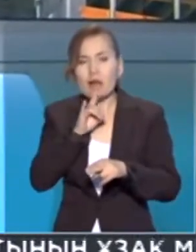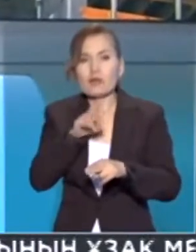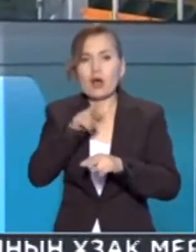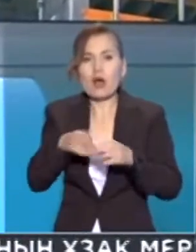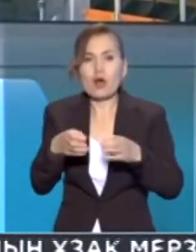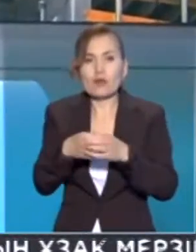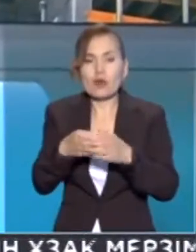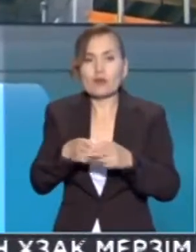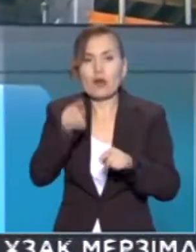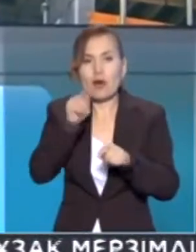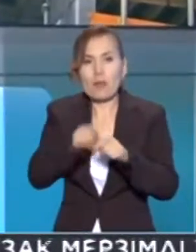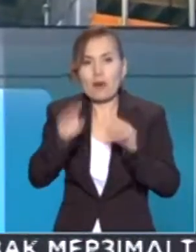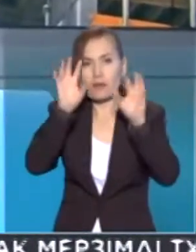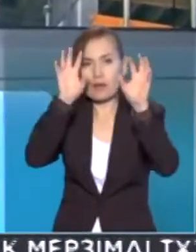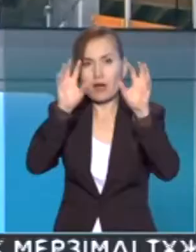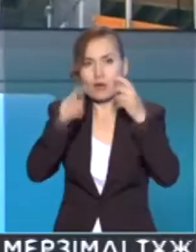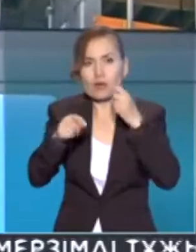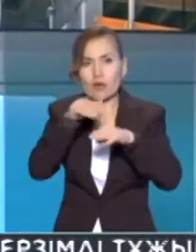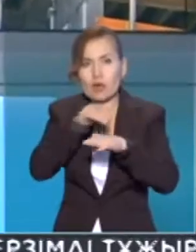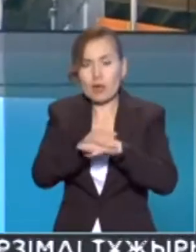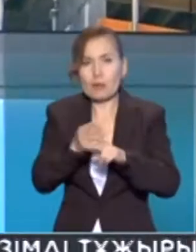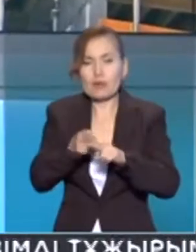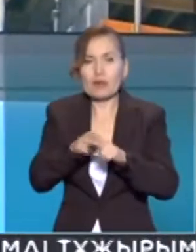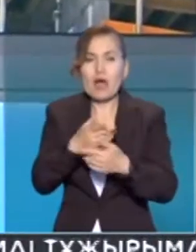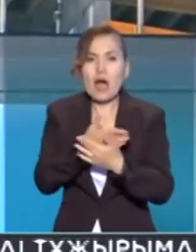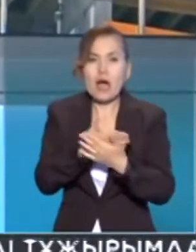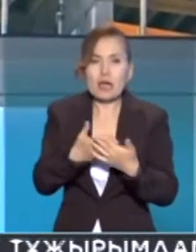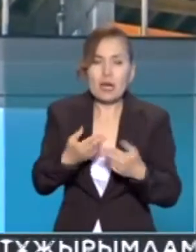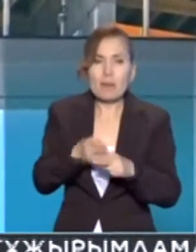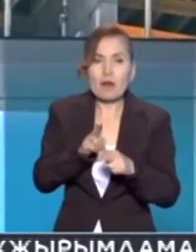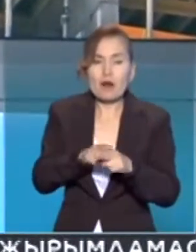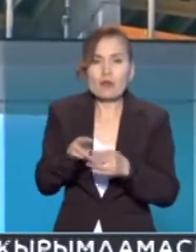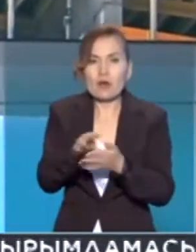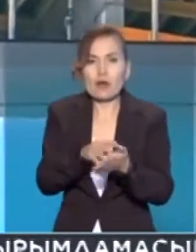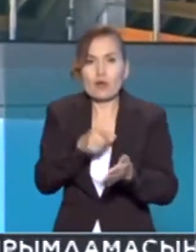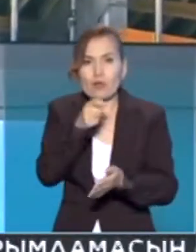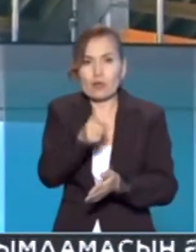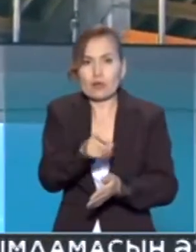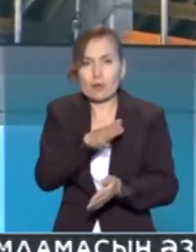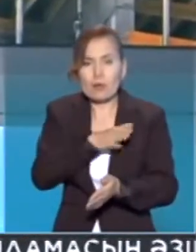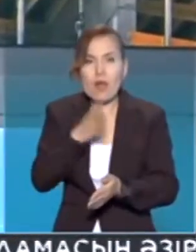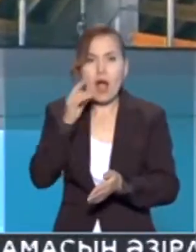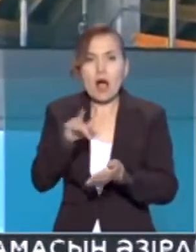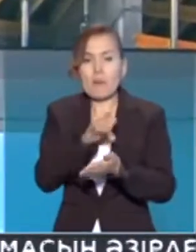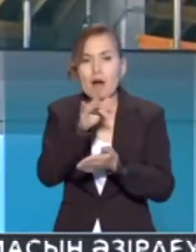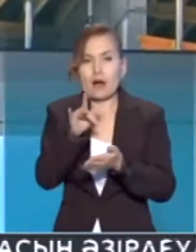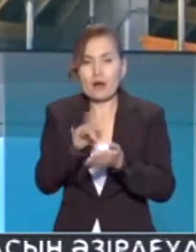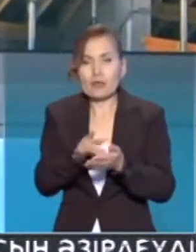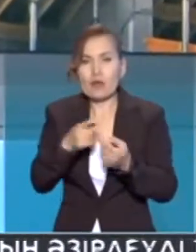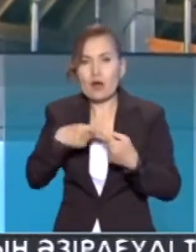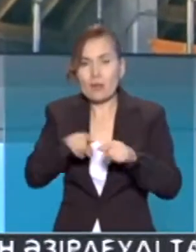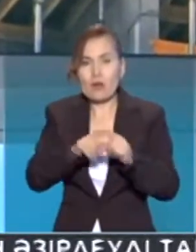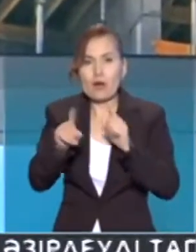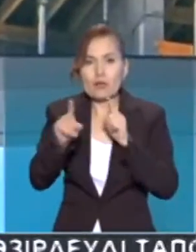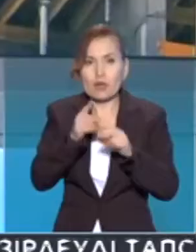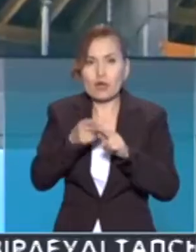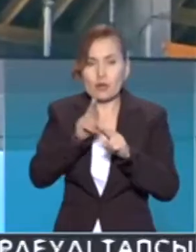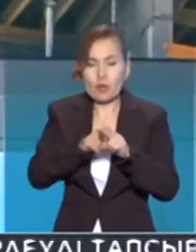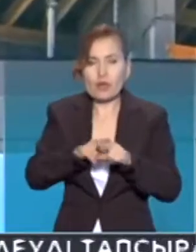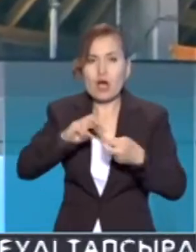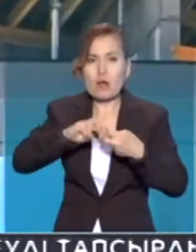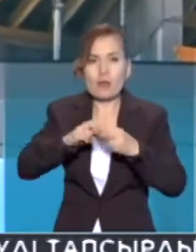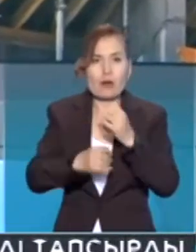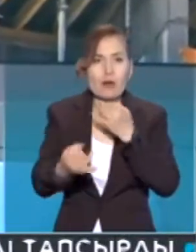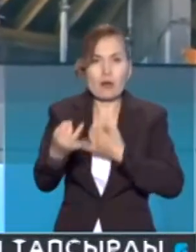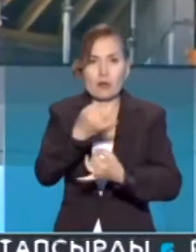құрылыс саласындағы заң бұзушылықтарды анықтап, түрлі деңгейдегі тиісті органдарға ақпарат бермек. Алматыда одақ мүшелері бас қосып, осы бағыттағы